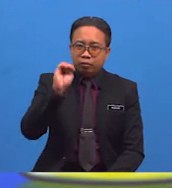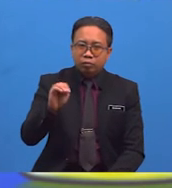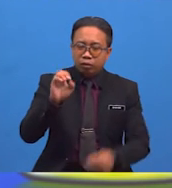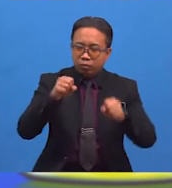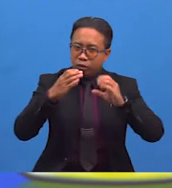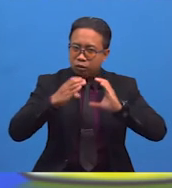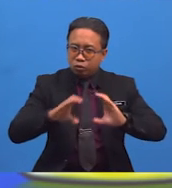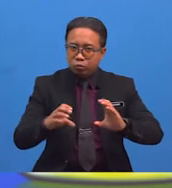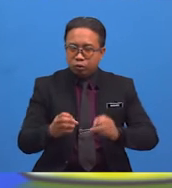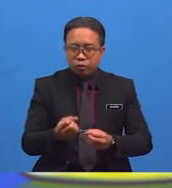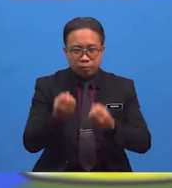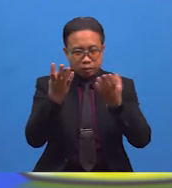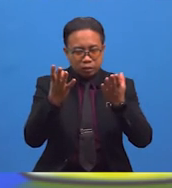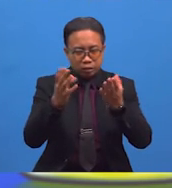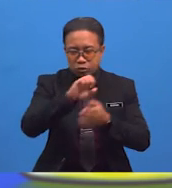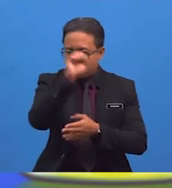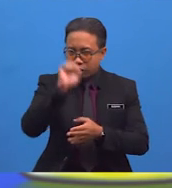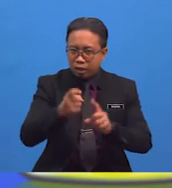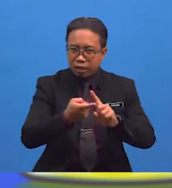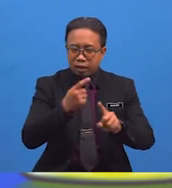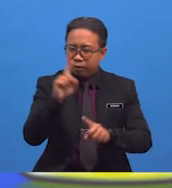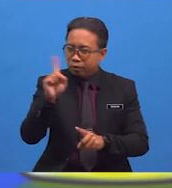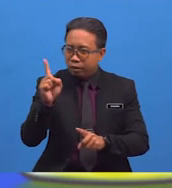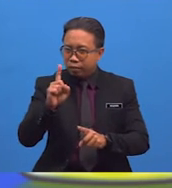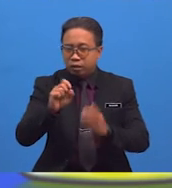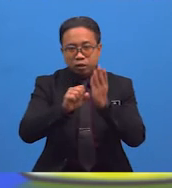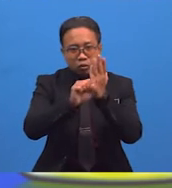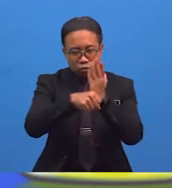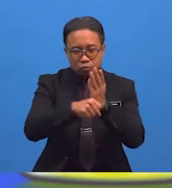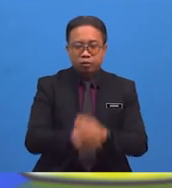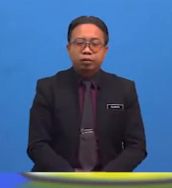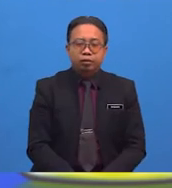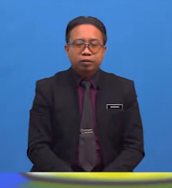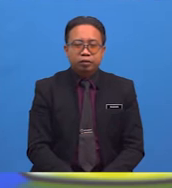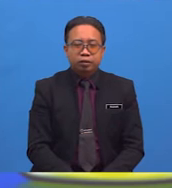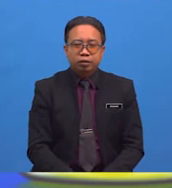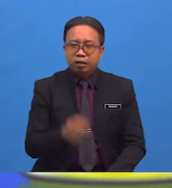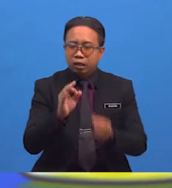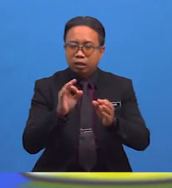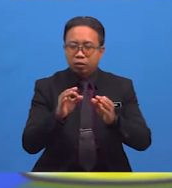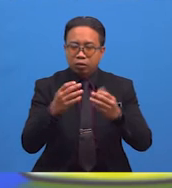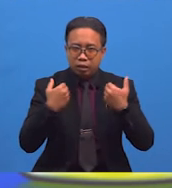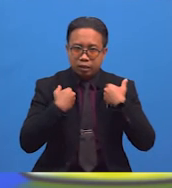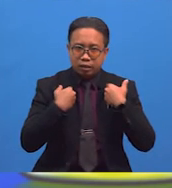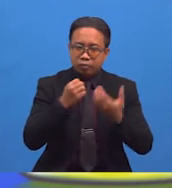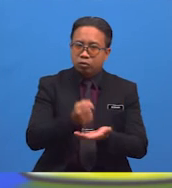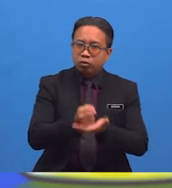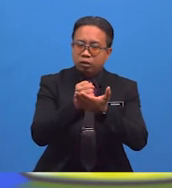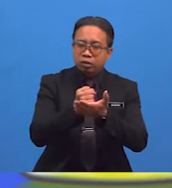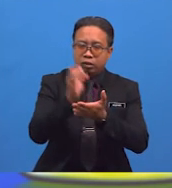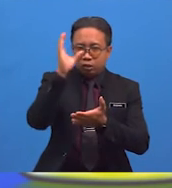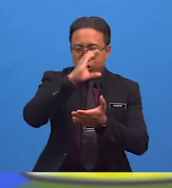Murid-murid boleh mencuba pelbagai soalan lain dari pelbagai sumber. Sekiranya murid-murid memerlukan